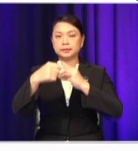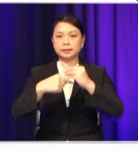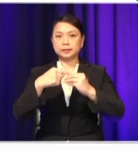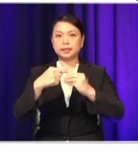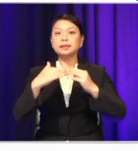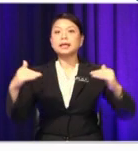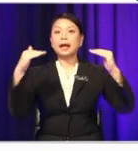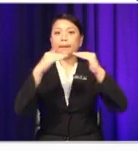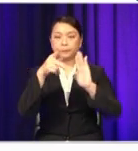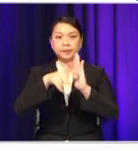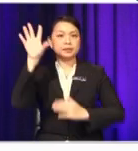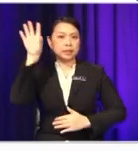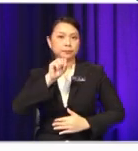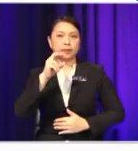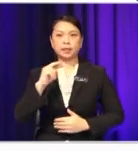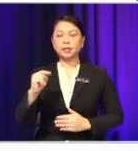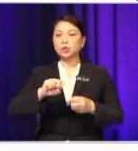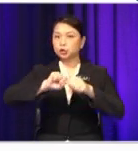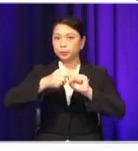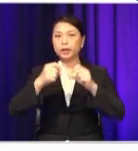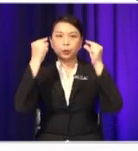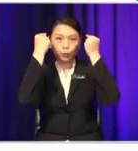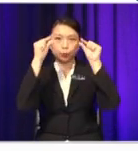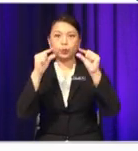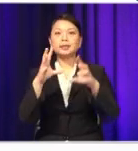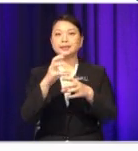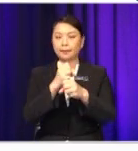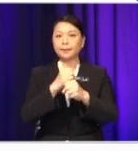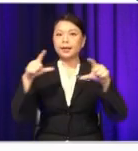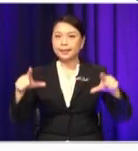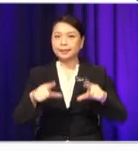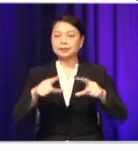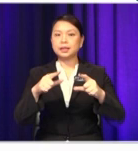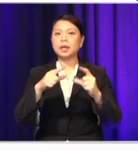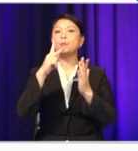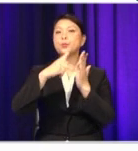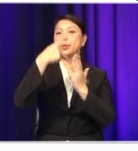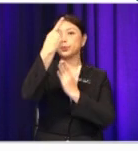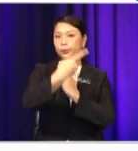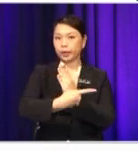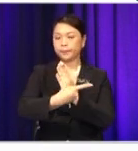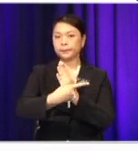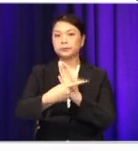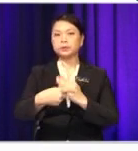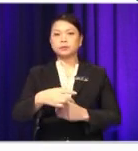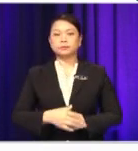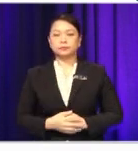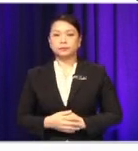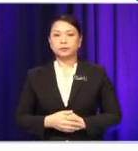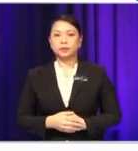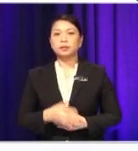murid-murid kita supaya pihak guru di sekolah dapat mengadakan program intervensi bagi mengatasi kelemahan-kelemahan yang ada. Okay. Yang keempat